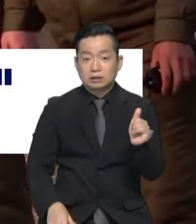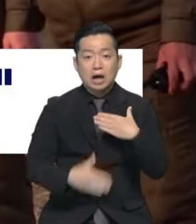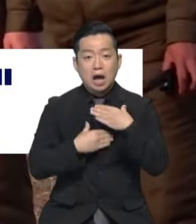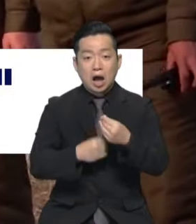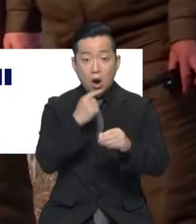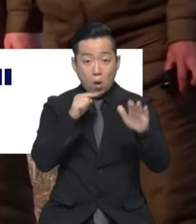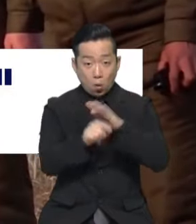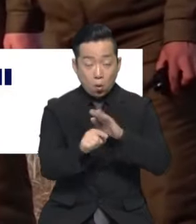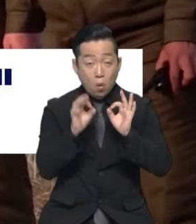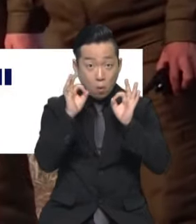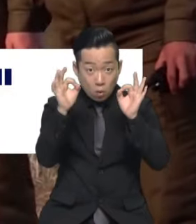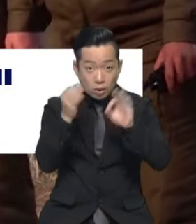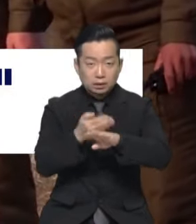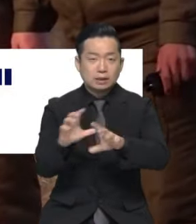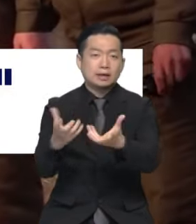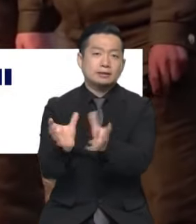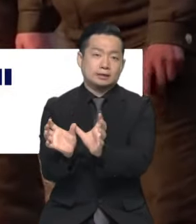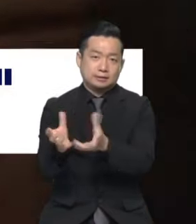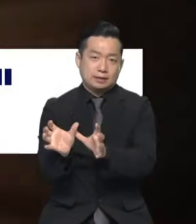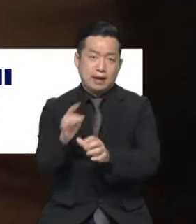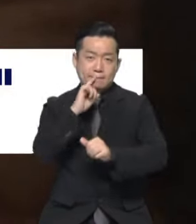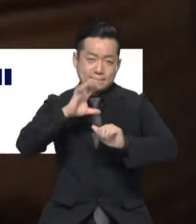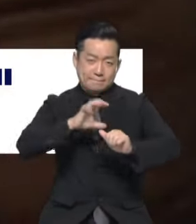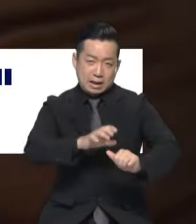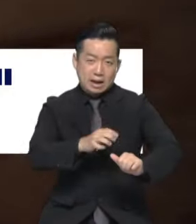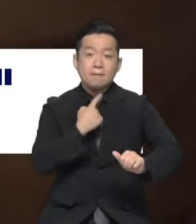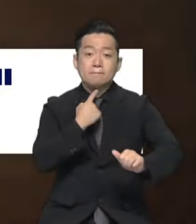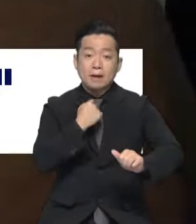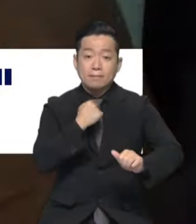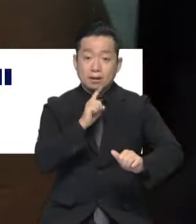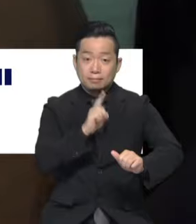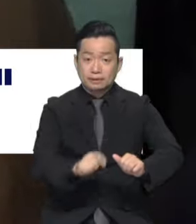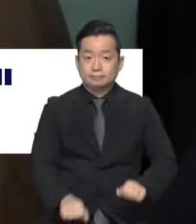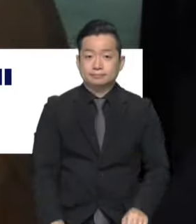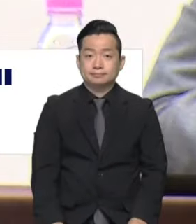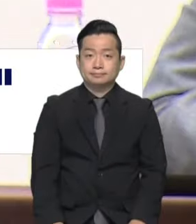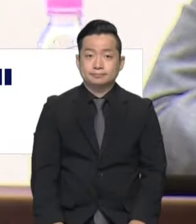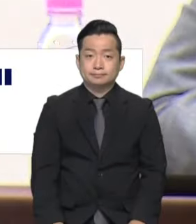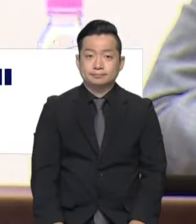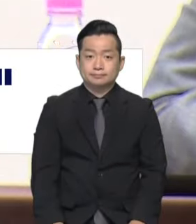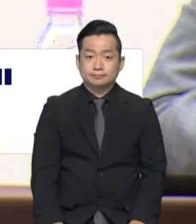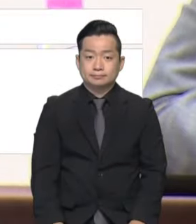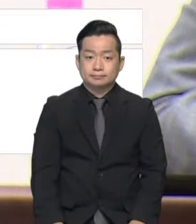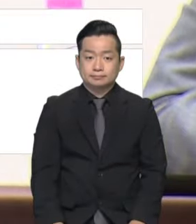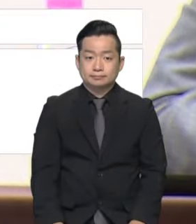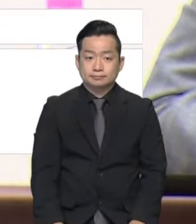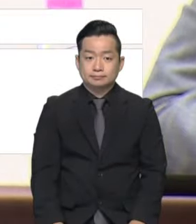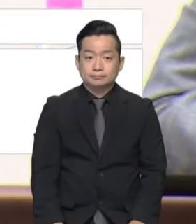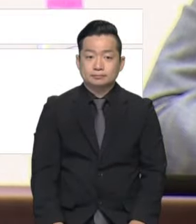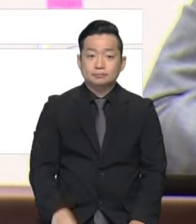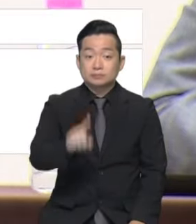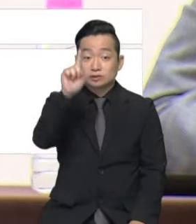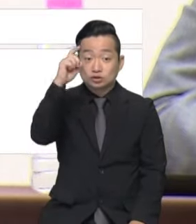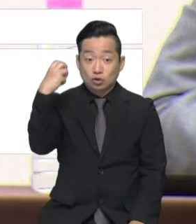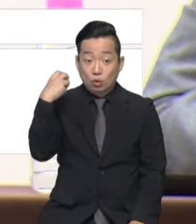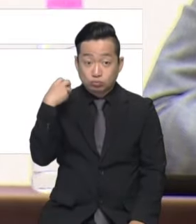조치를 강구하라는 해외 단체들의 압박이 있었기 때문이라고 설명합니다. 비정부 단체들이